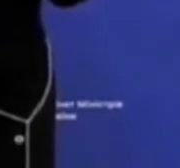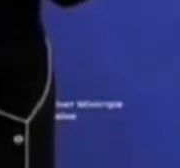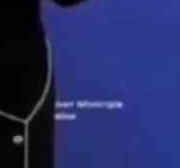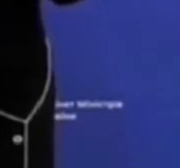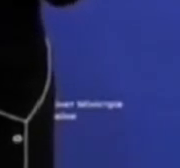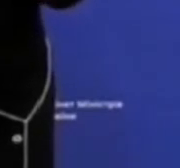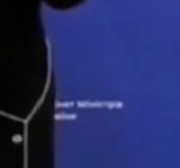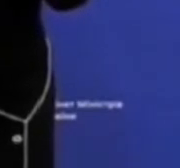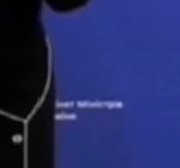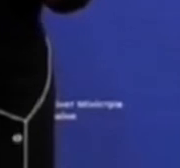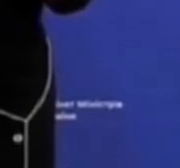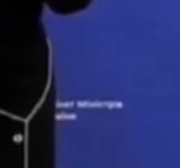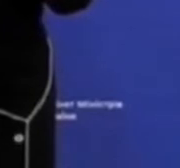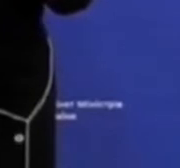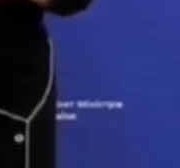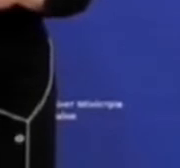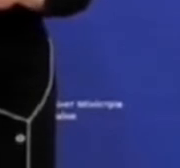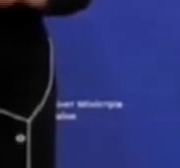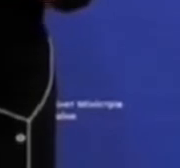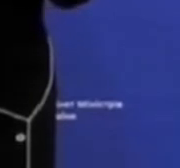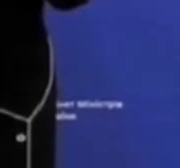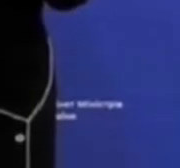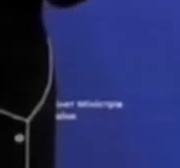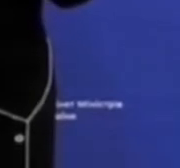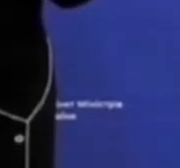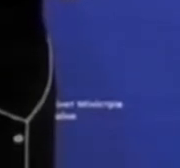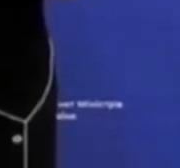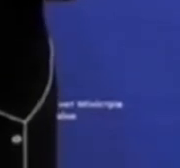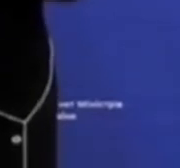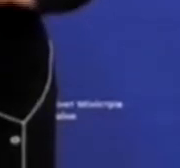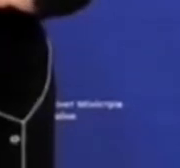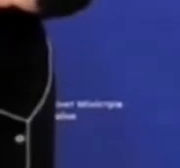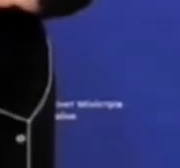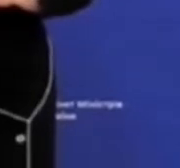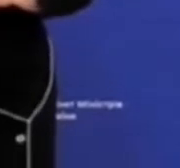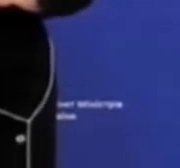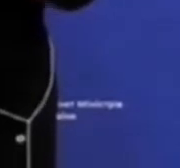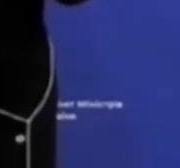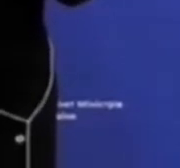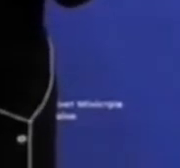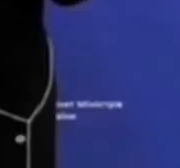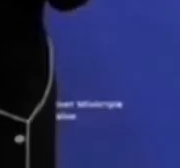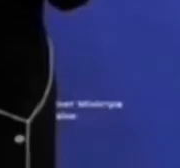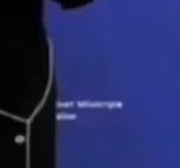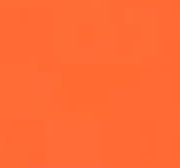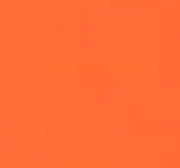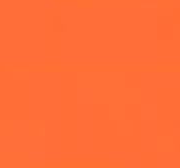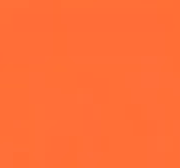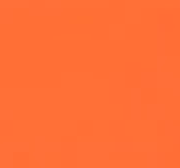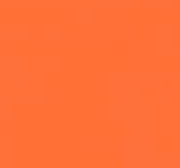рекомендацій, то, звісно, перед відкриттям завчасно вони будуть надані від Міністерства охорони здоров'я.